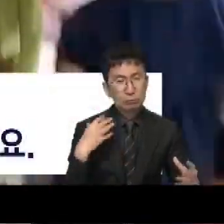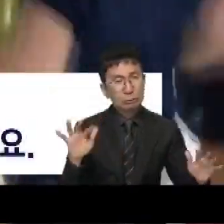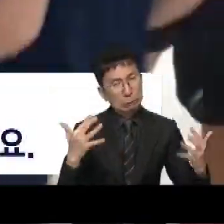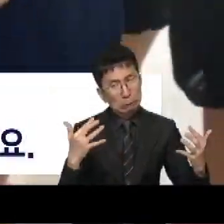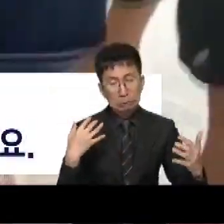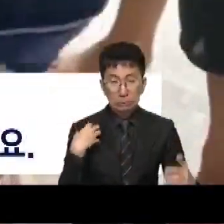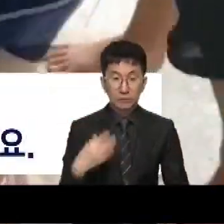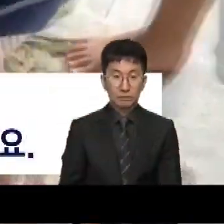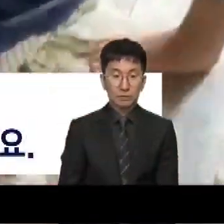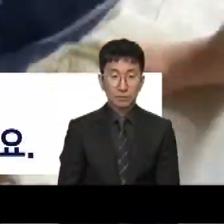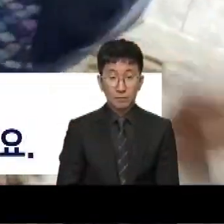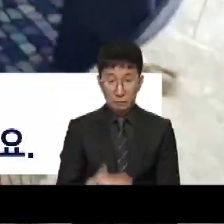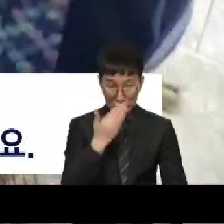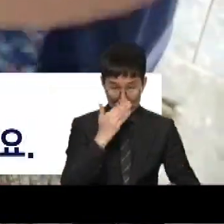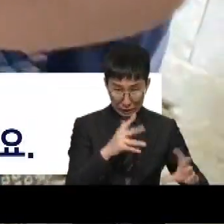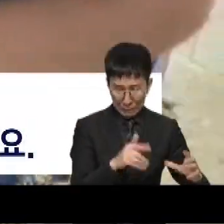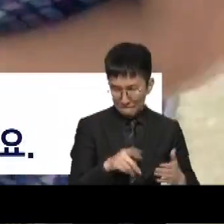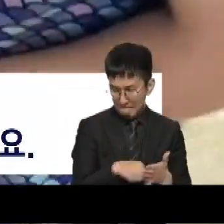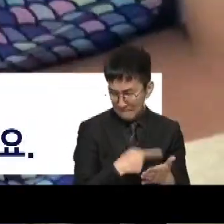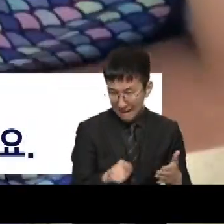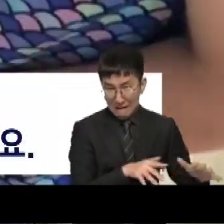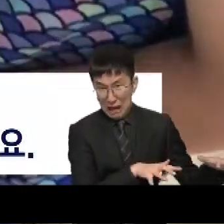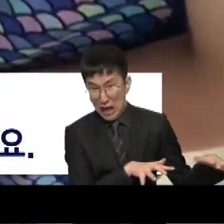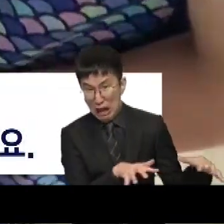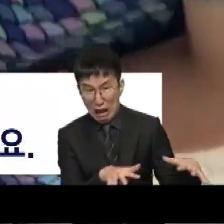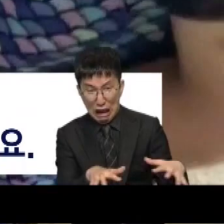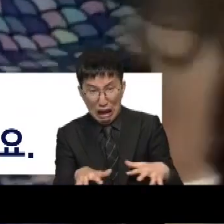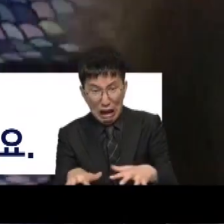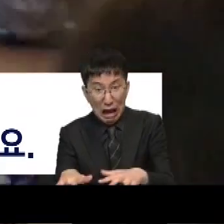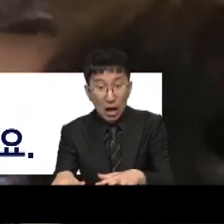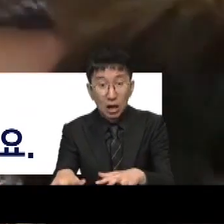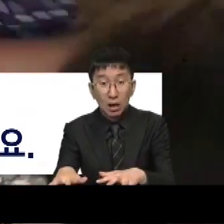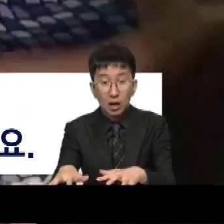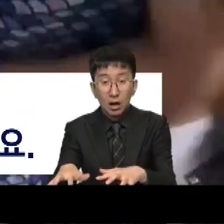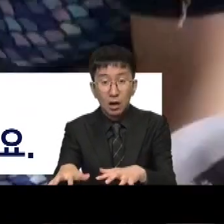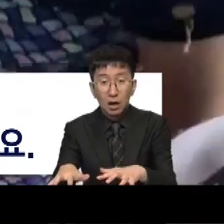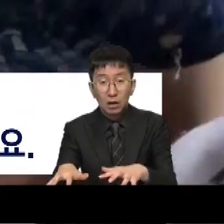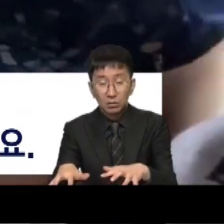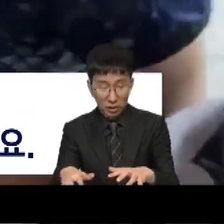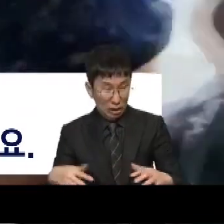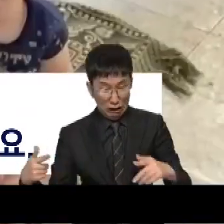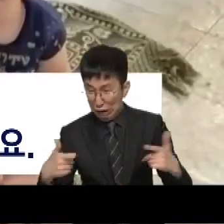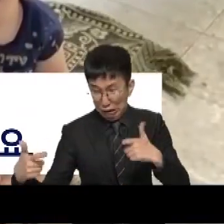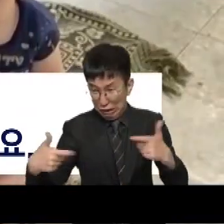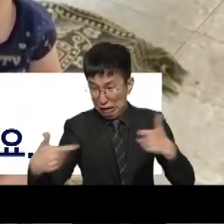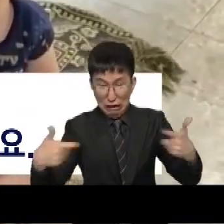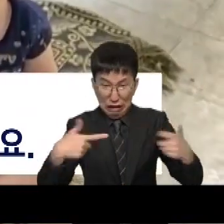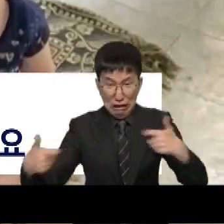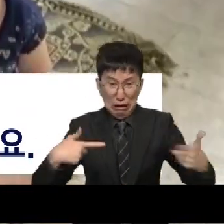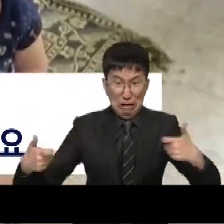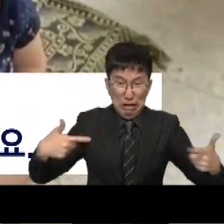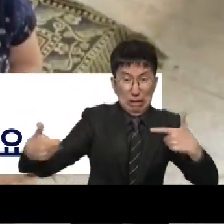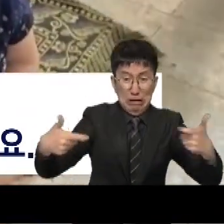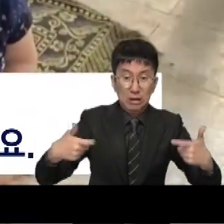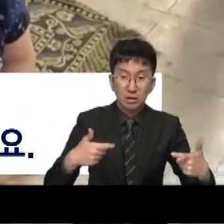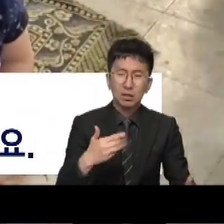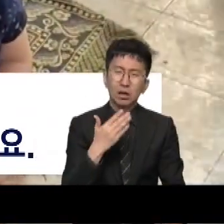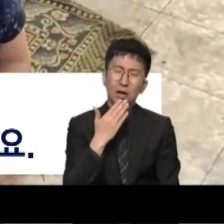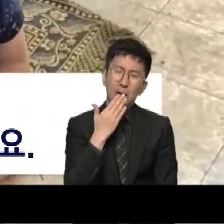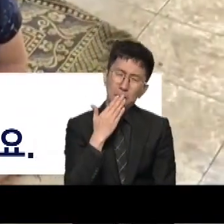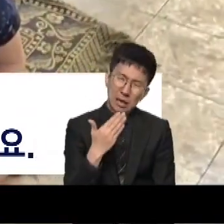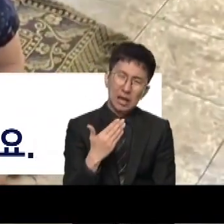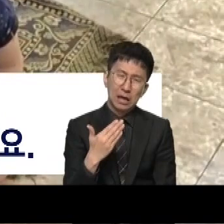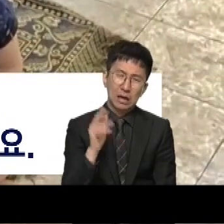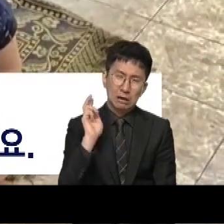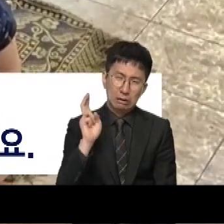이제 모호카로 들어갔단 말이에요. 가자지구 쪽으로. 그러니까 굉장히 치열한 그 시가전, 뭐 혹은